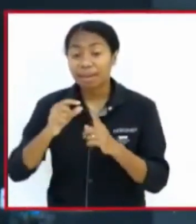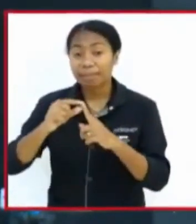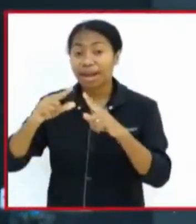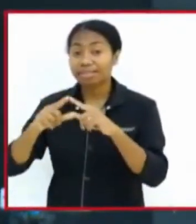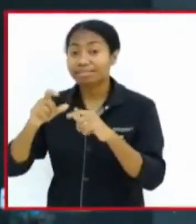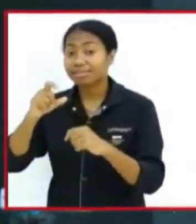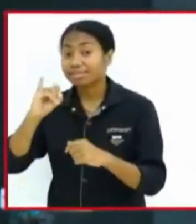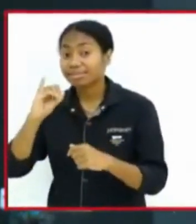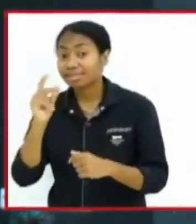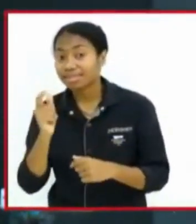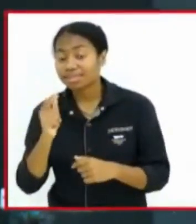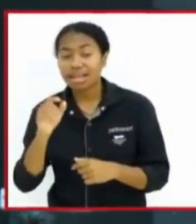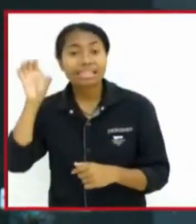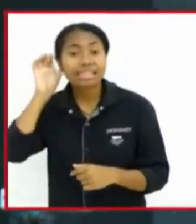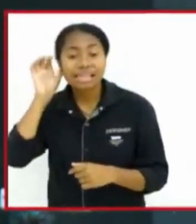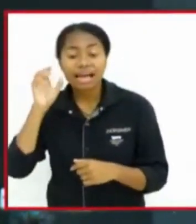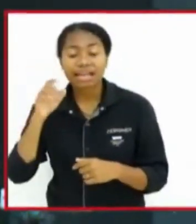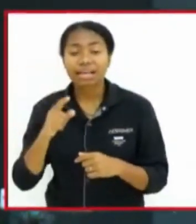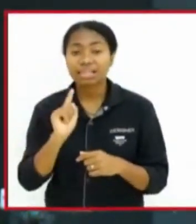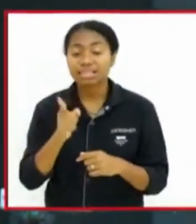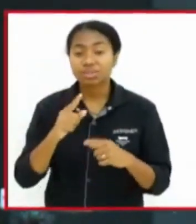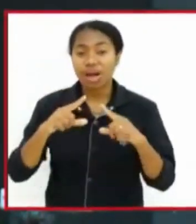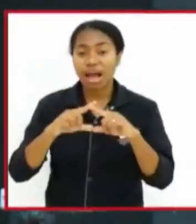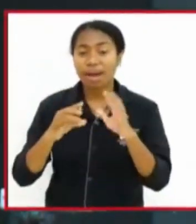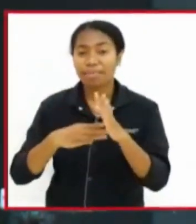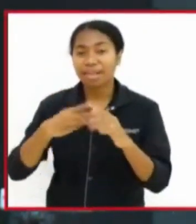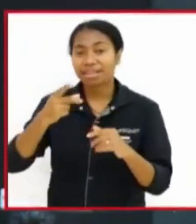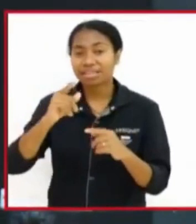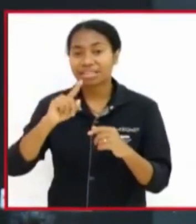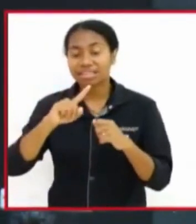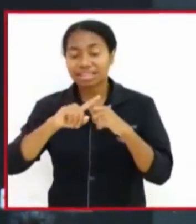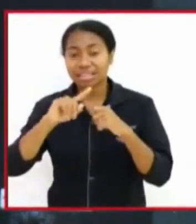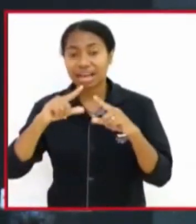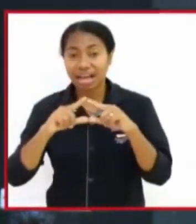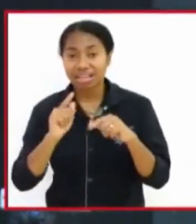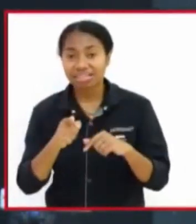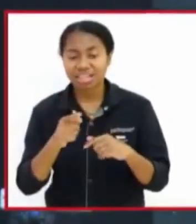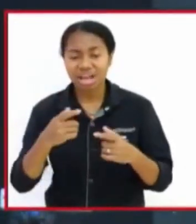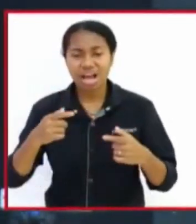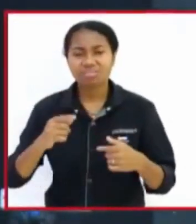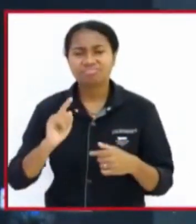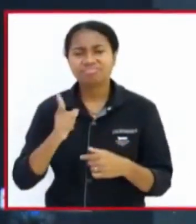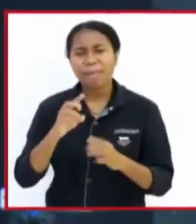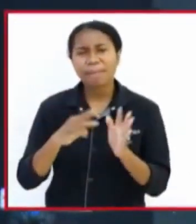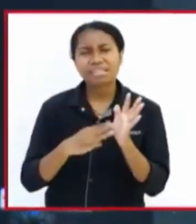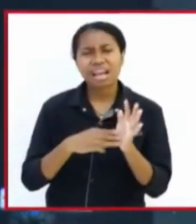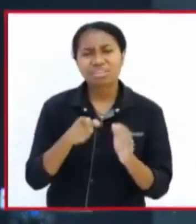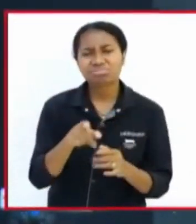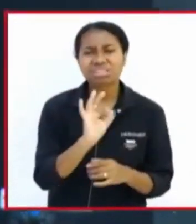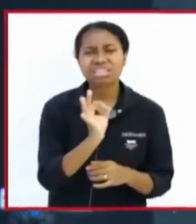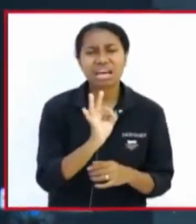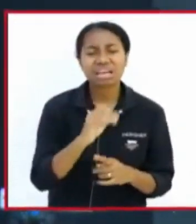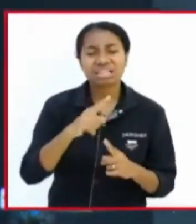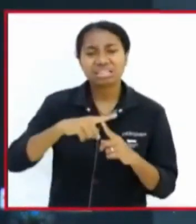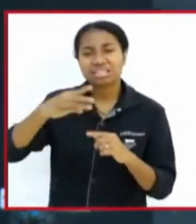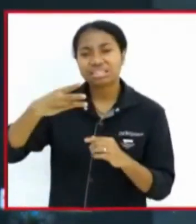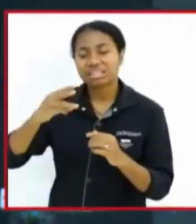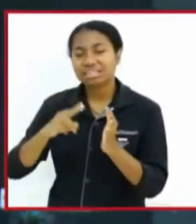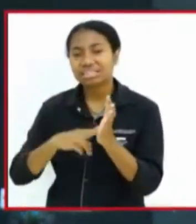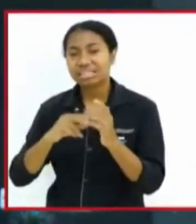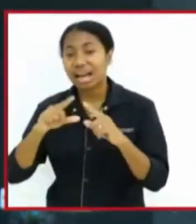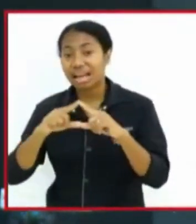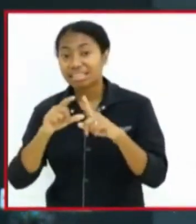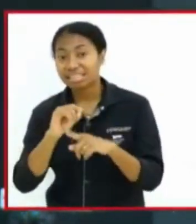sampai akhirnya konflik langsung dengan Uni Soviet tidak terjadi dan eh eh